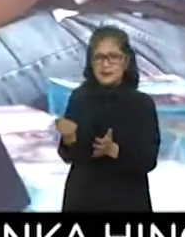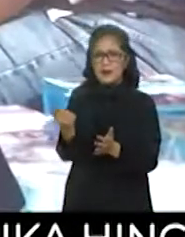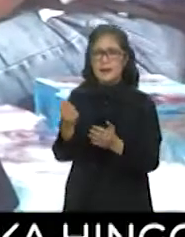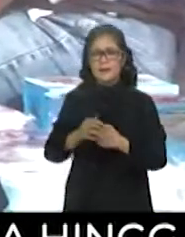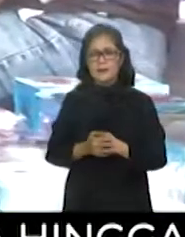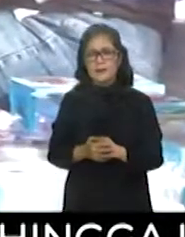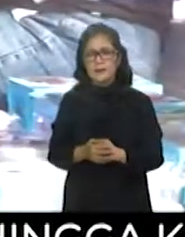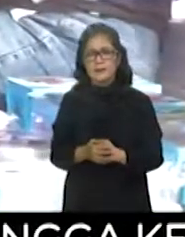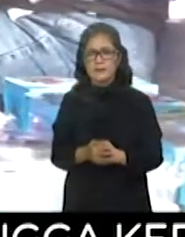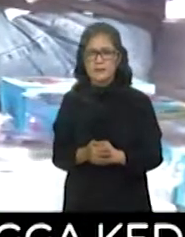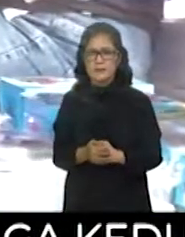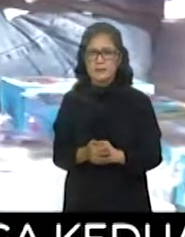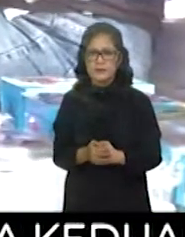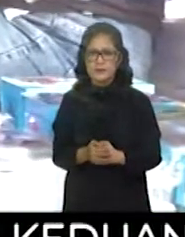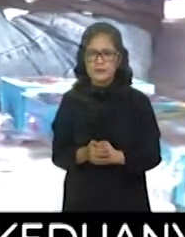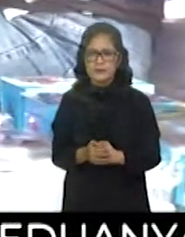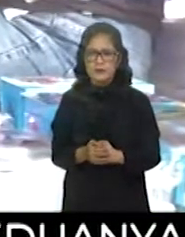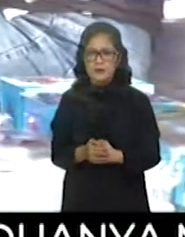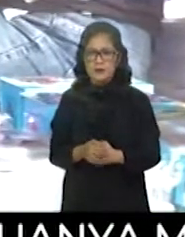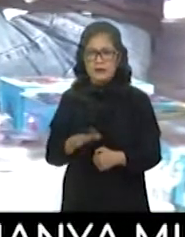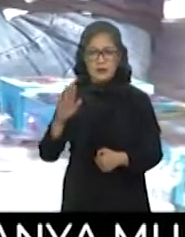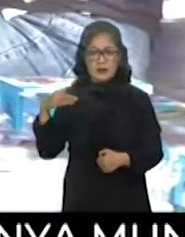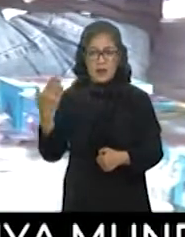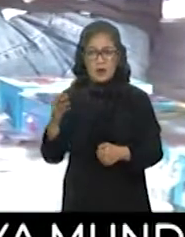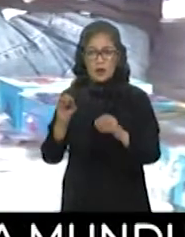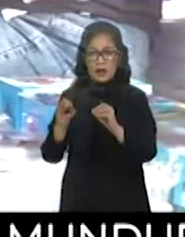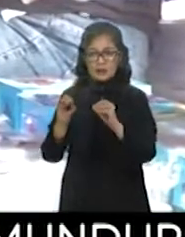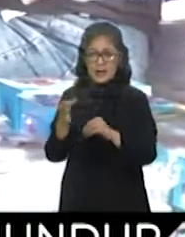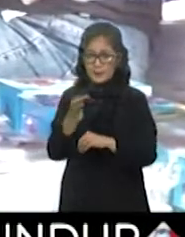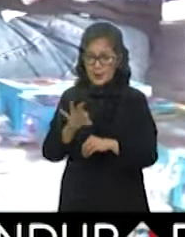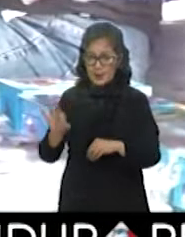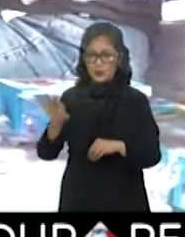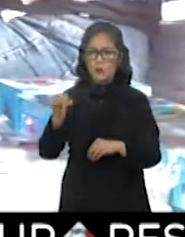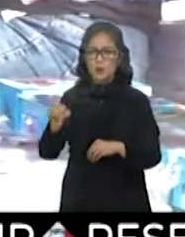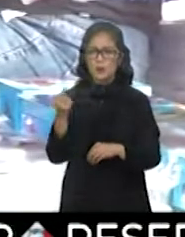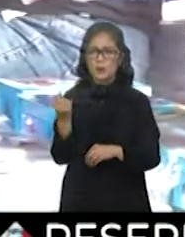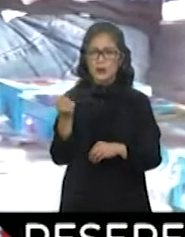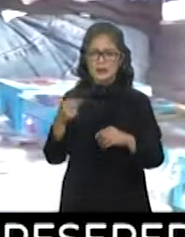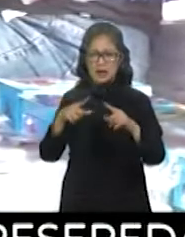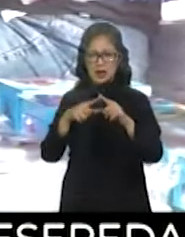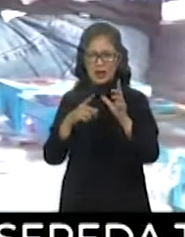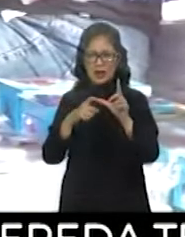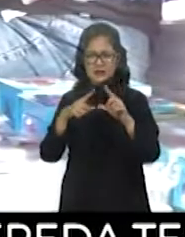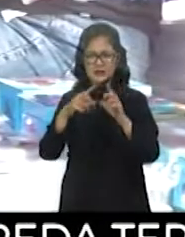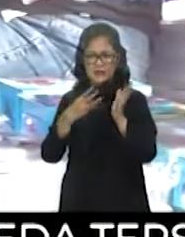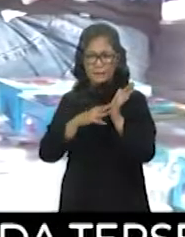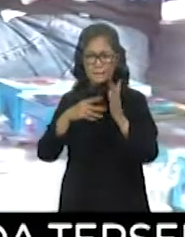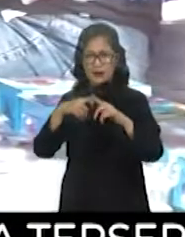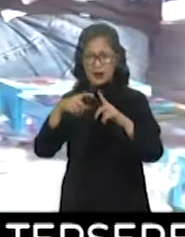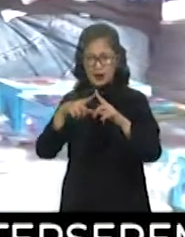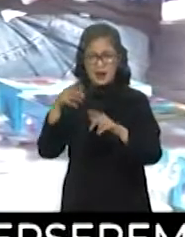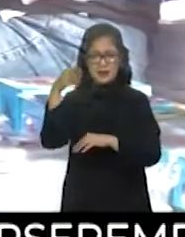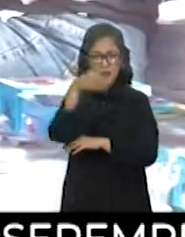Jelang tahun ajaran baru sekolah, Pasar ASMK yang berlokasi di Jakarta Barat mulai ramai didatangi warga, khususnya para orang tua yang hendak